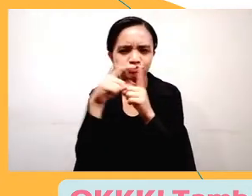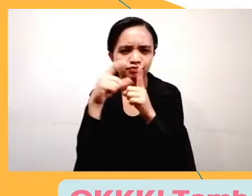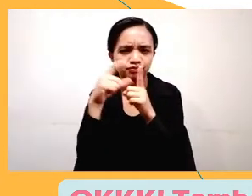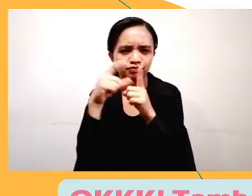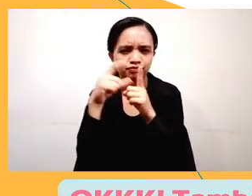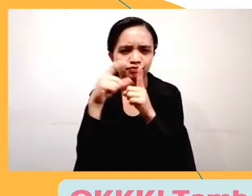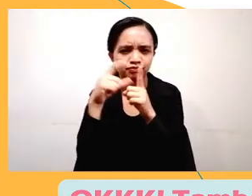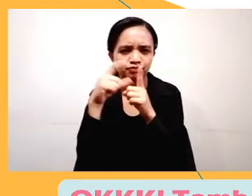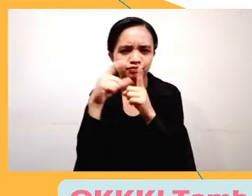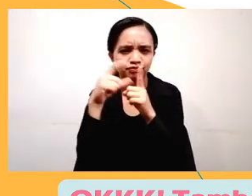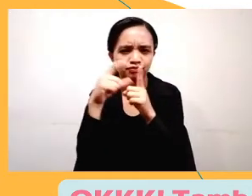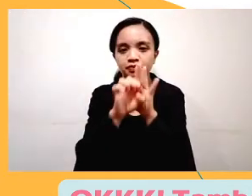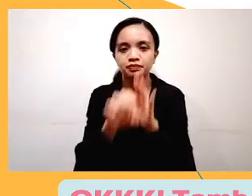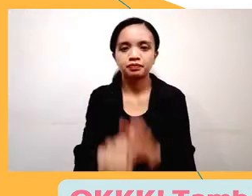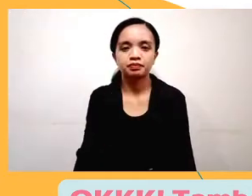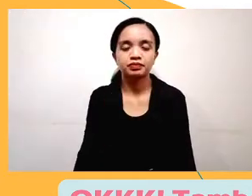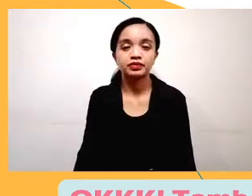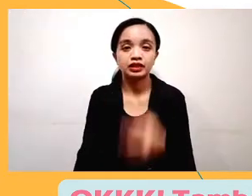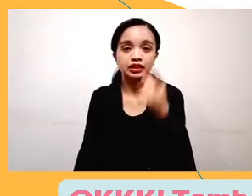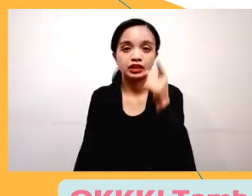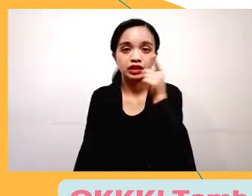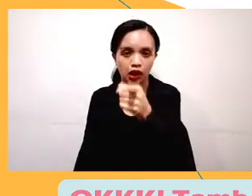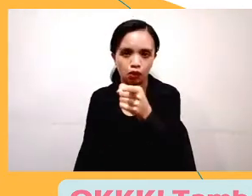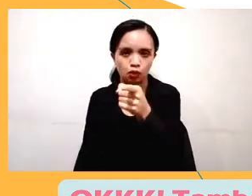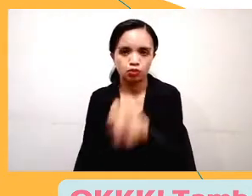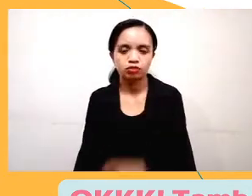example, ikaw.